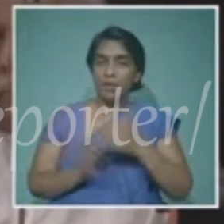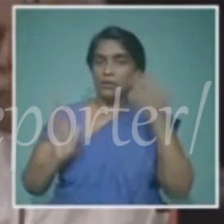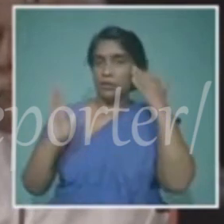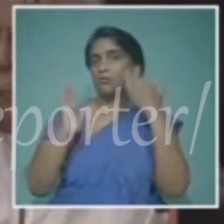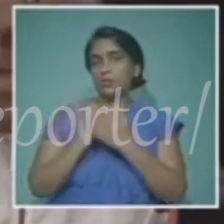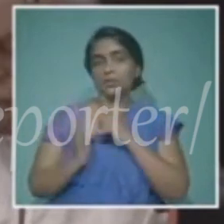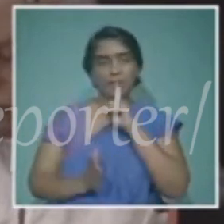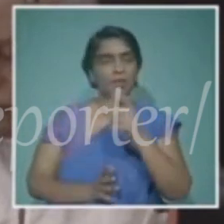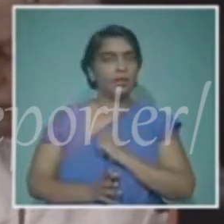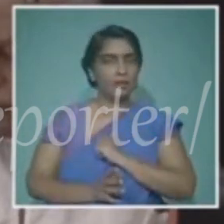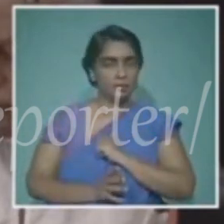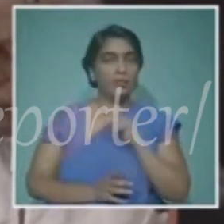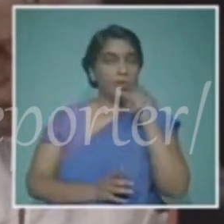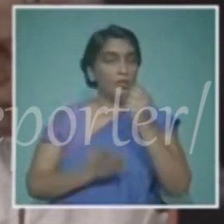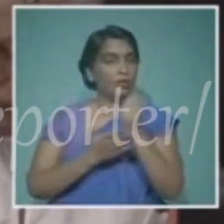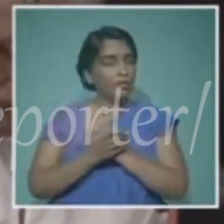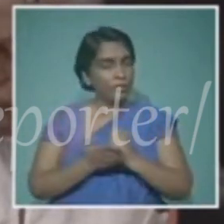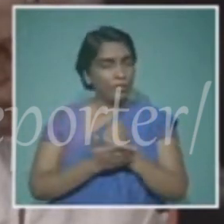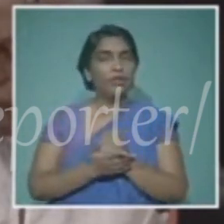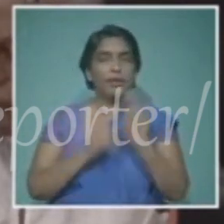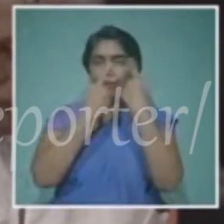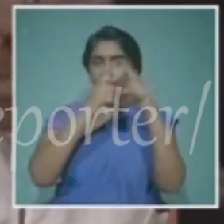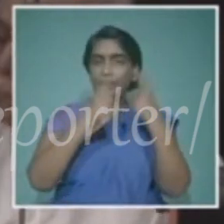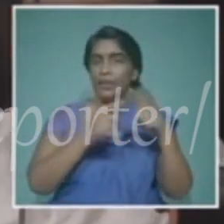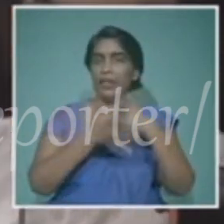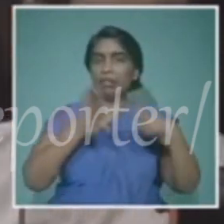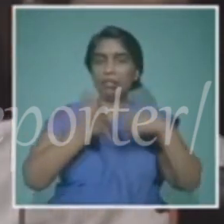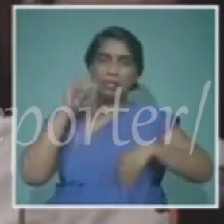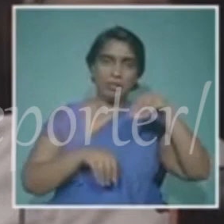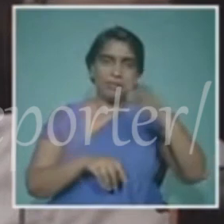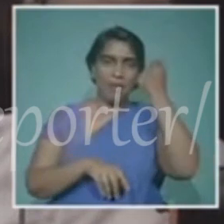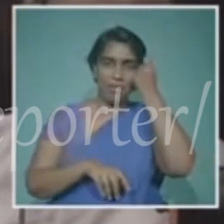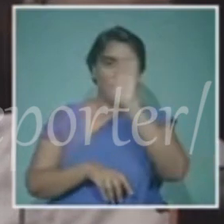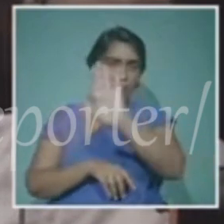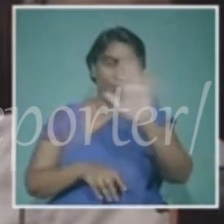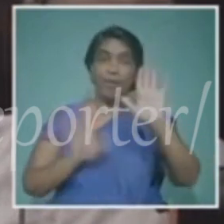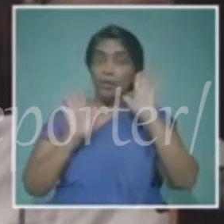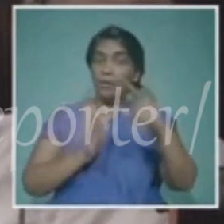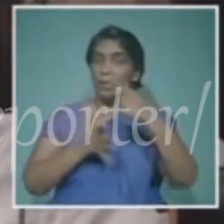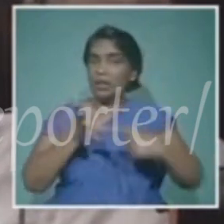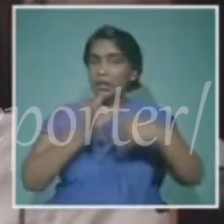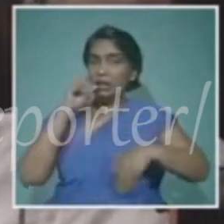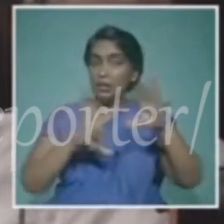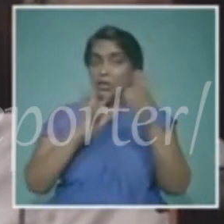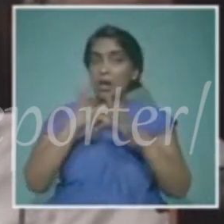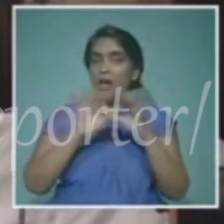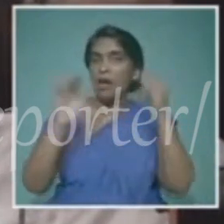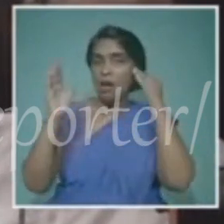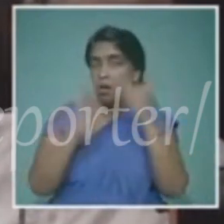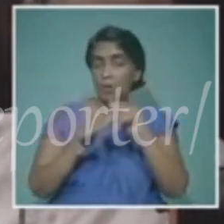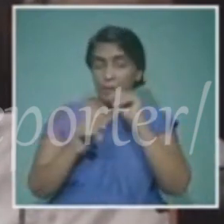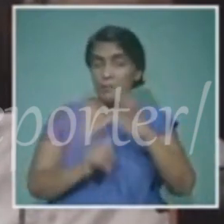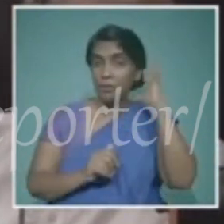අවධානය කරන්නට කැමතියි. ඔබ සියලු දෙනා විවිධ දේශපාලන අදහස් දරන අය. නමුත් ඔබේ දේශපාලන අරමුණ ඉෂ්ට